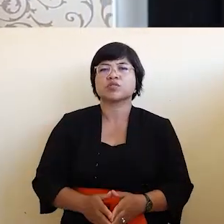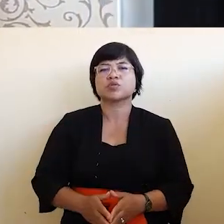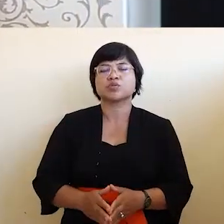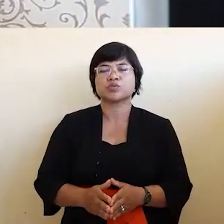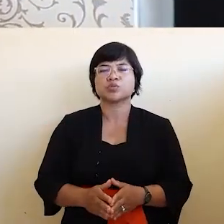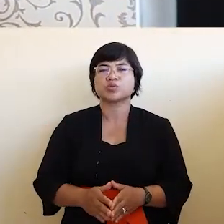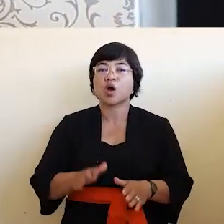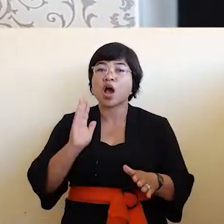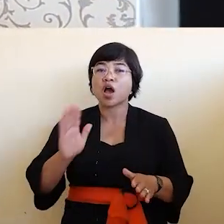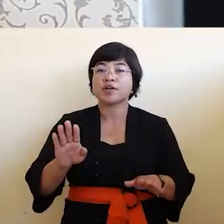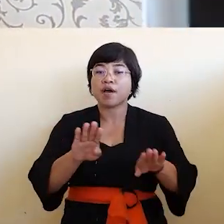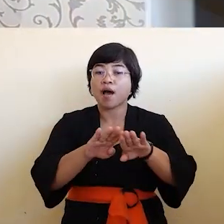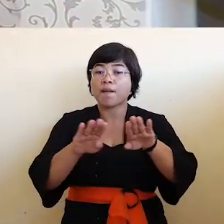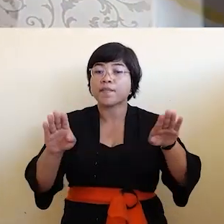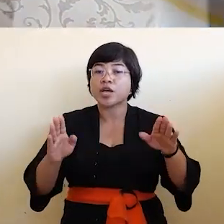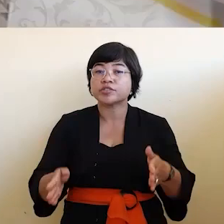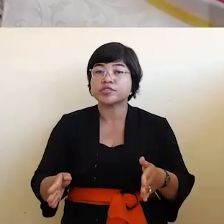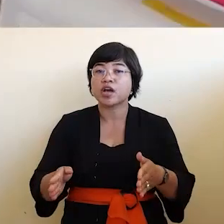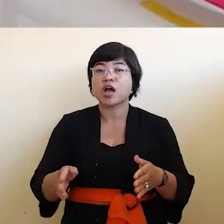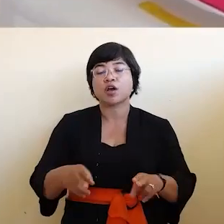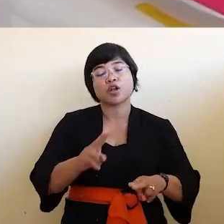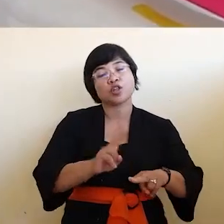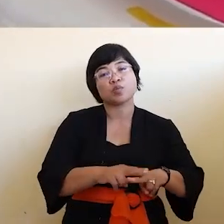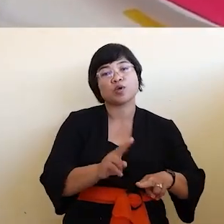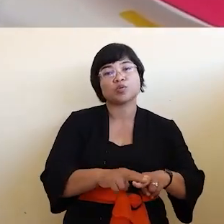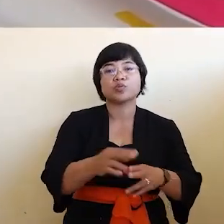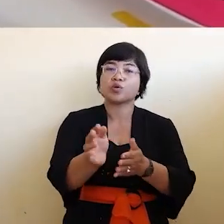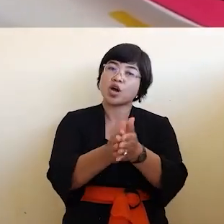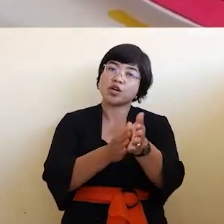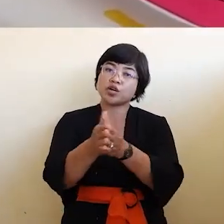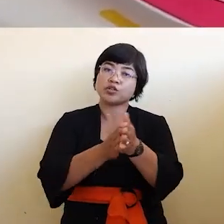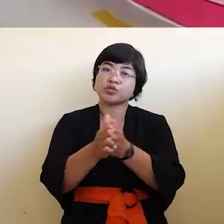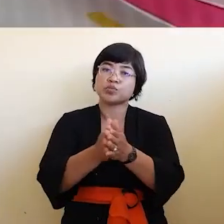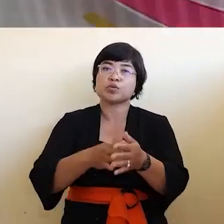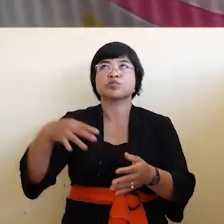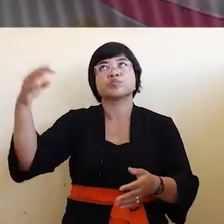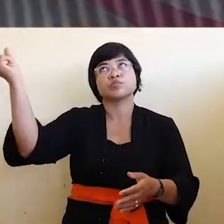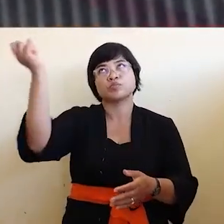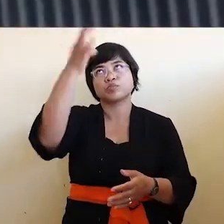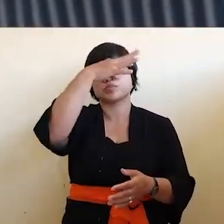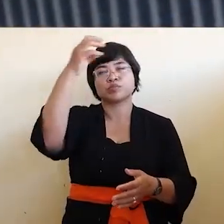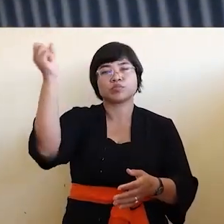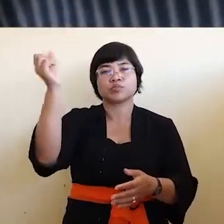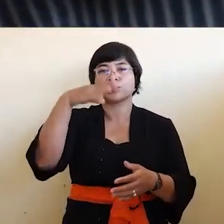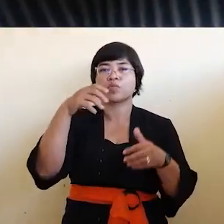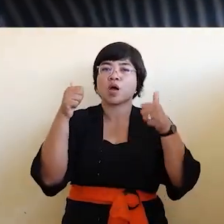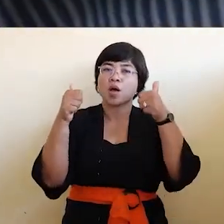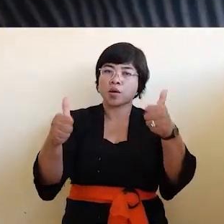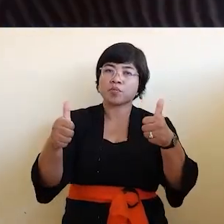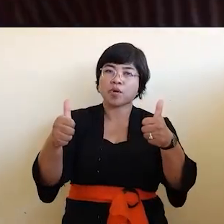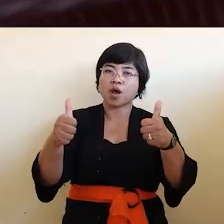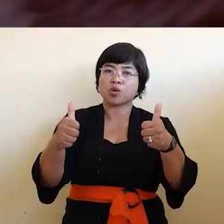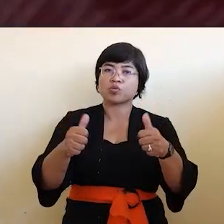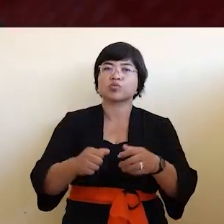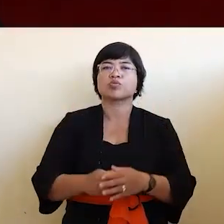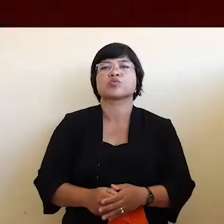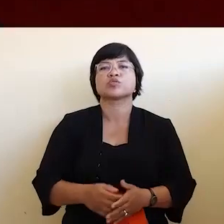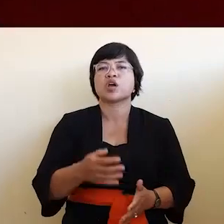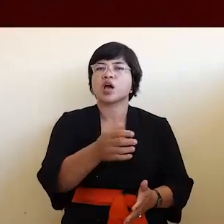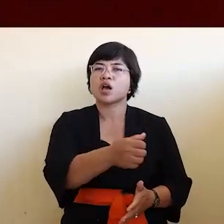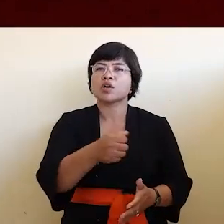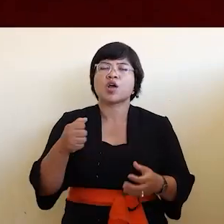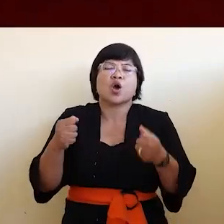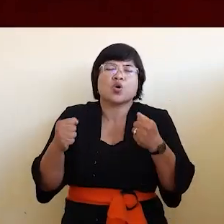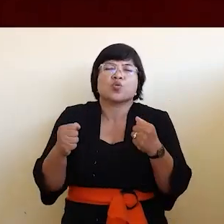dengan meja, sofa, wastafel, sirkulasi udara yang baik, kulkas ASI, serta